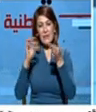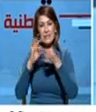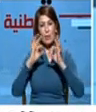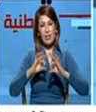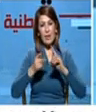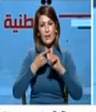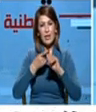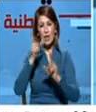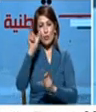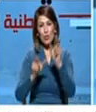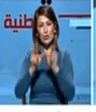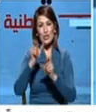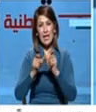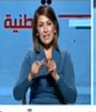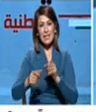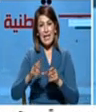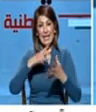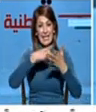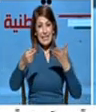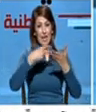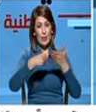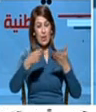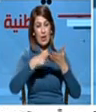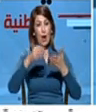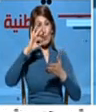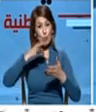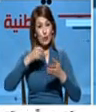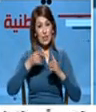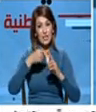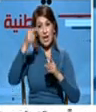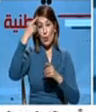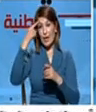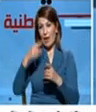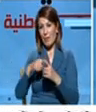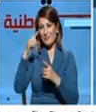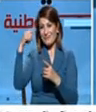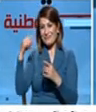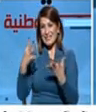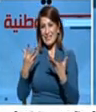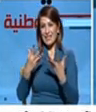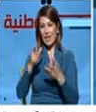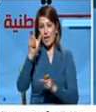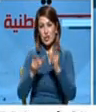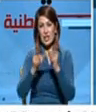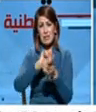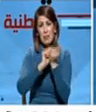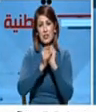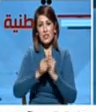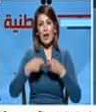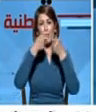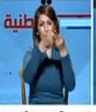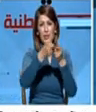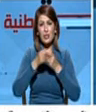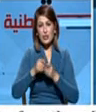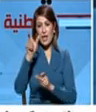كونه كل مواطن يستعمل الانترنيت لكن في نفس الوقت في غيره ويخلي المجال استعمل استعملت